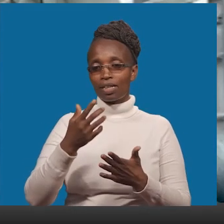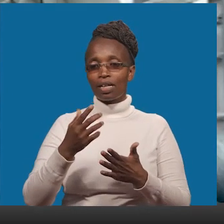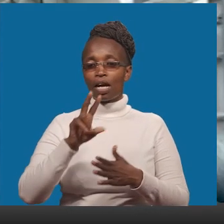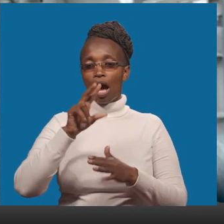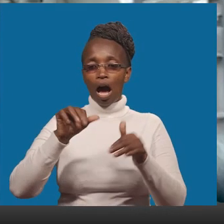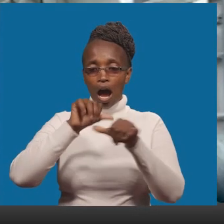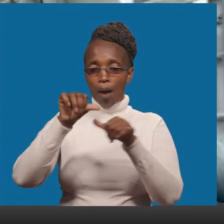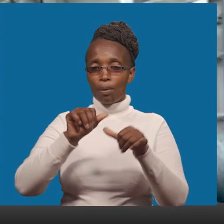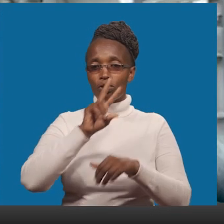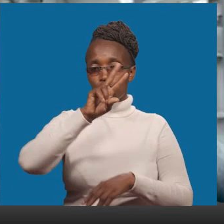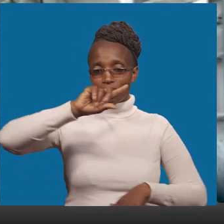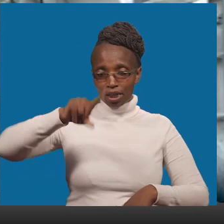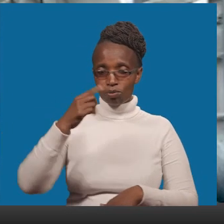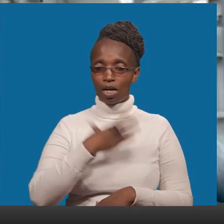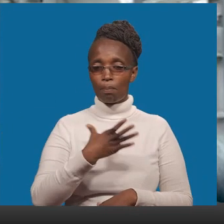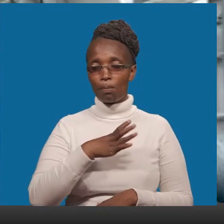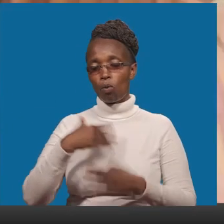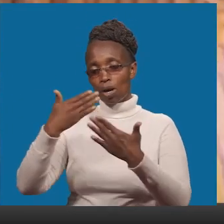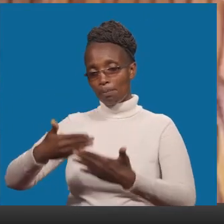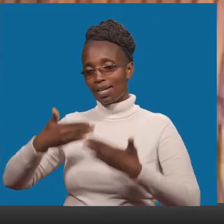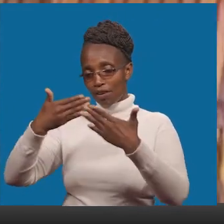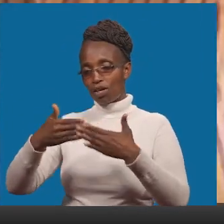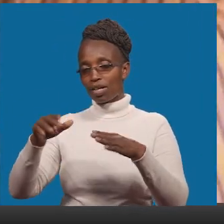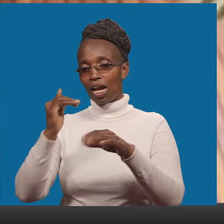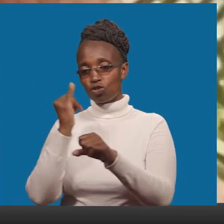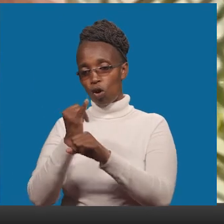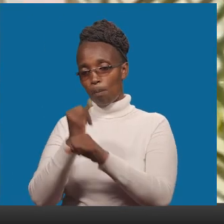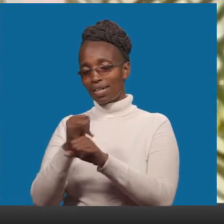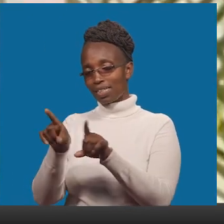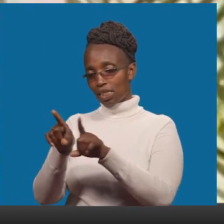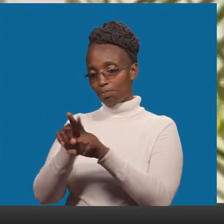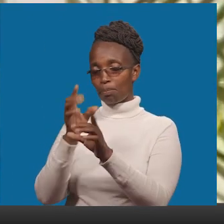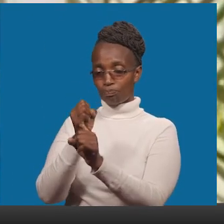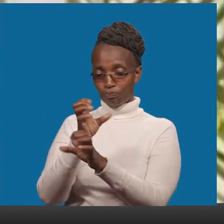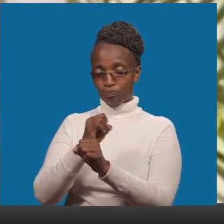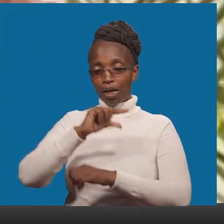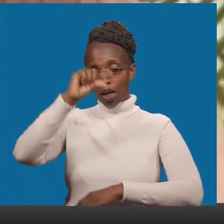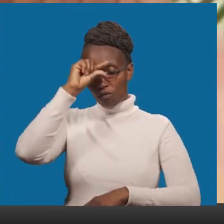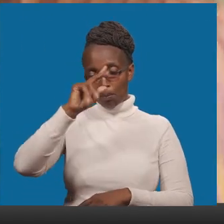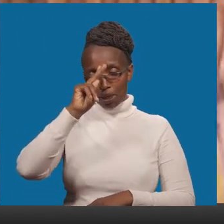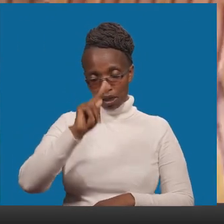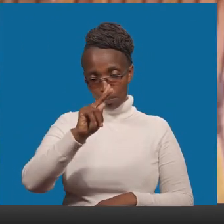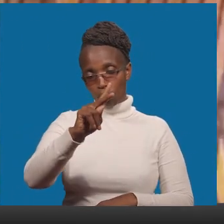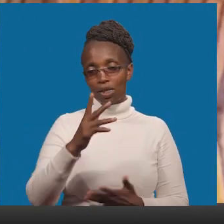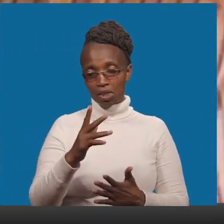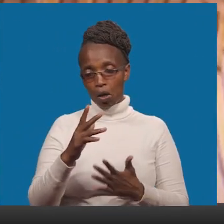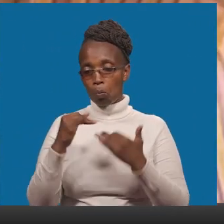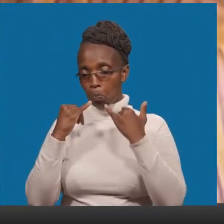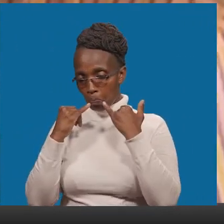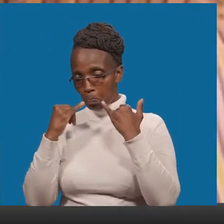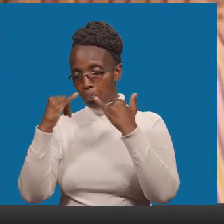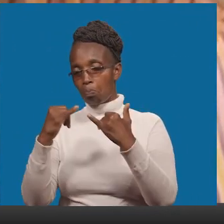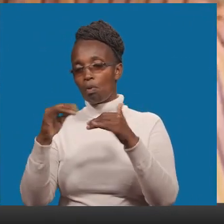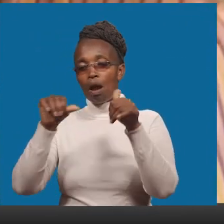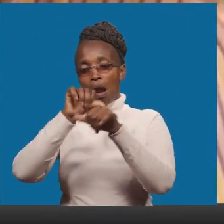watakuwa wanapata ajira katika kampuni hii. Government policy is going to be informed by how